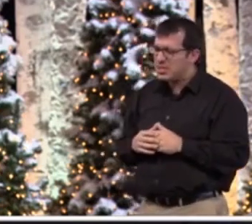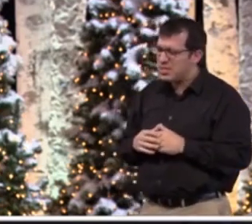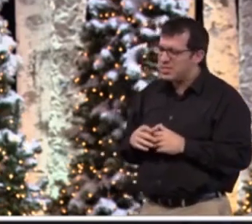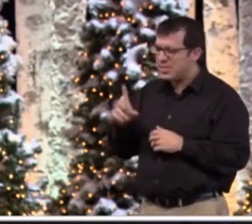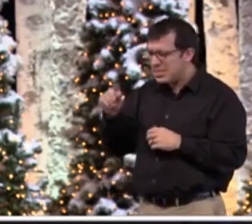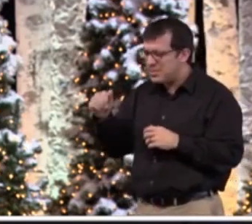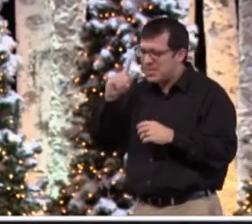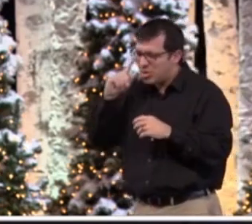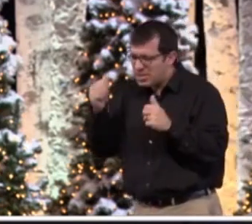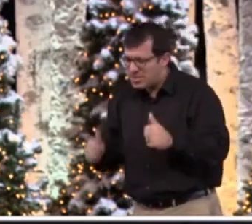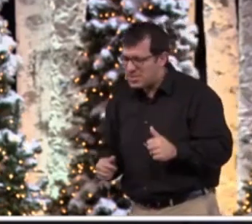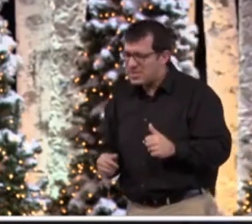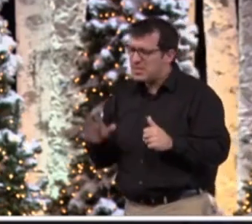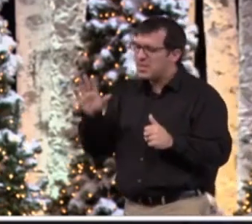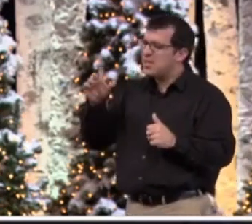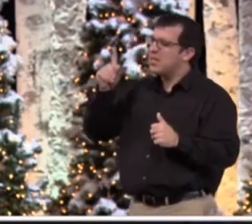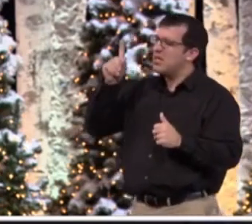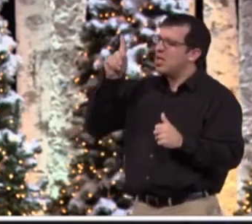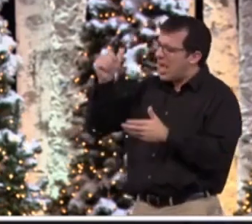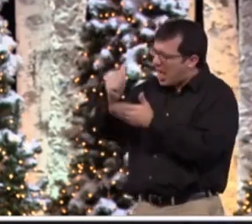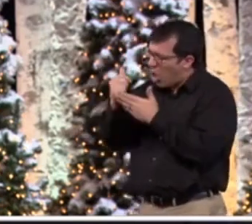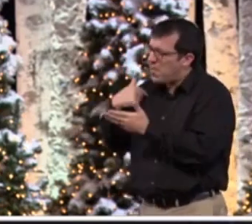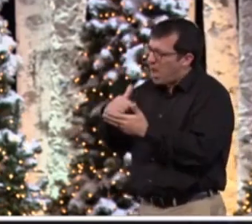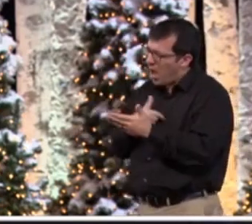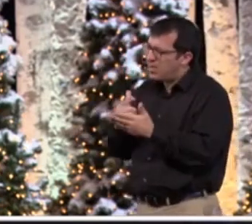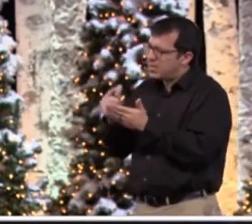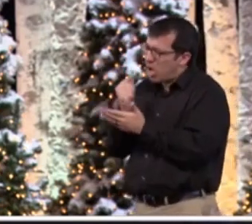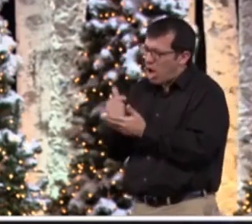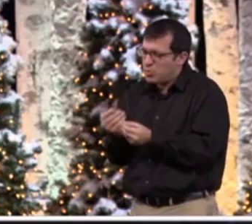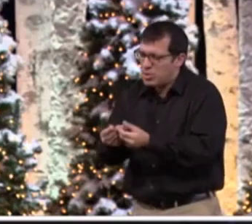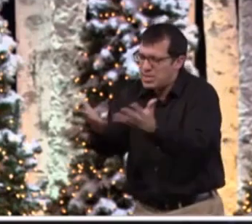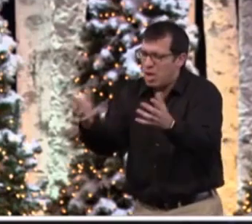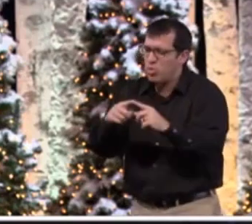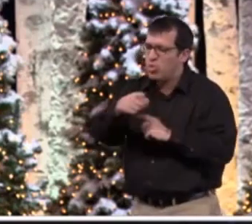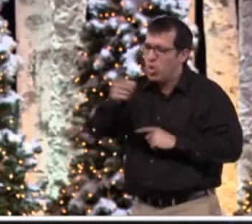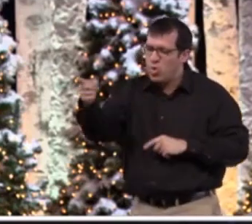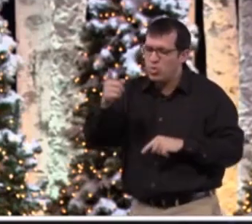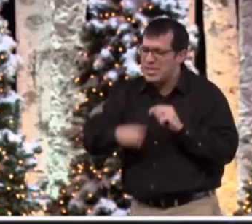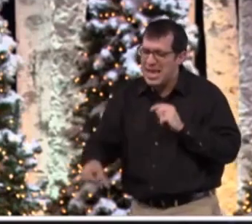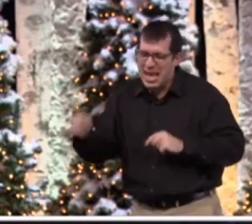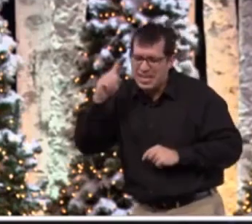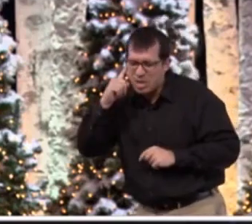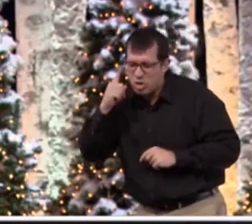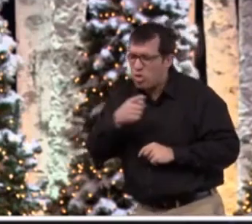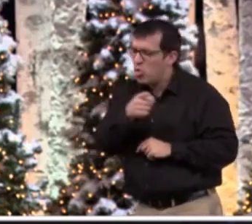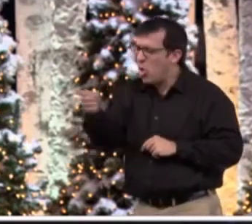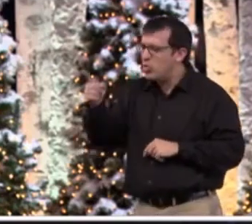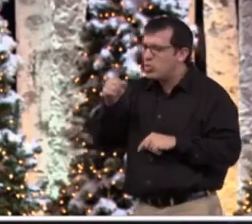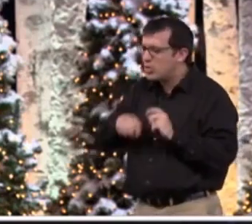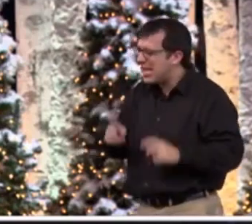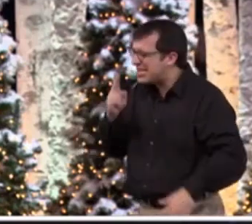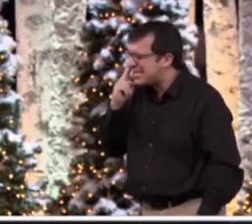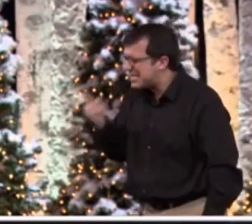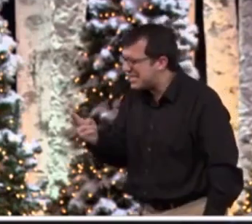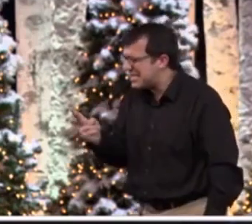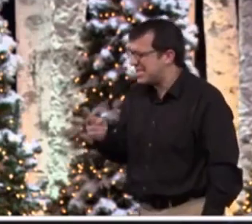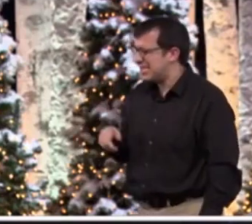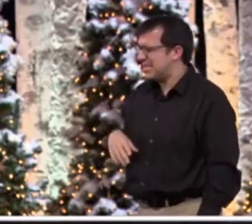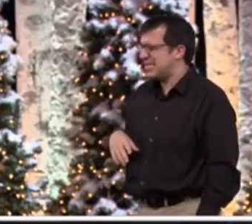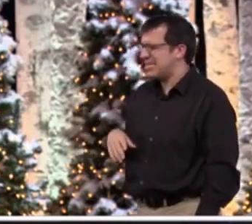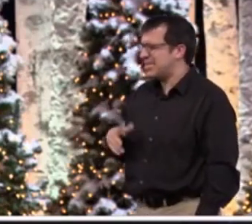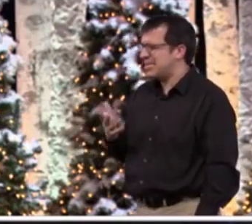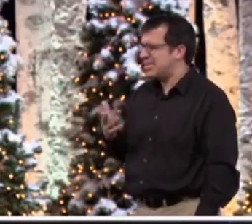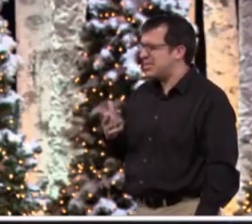समस्या भएकाहरूको बीचमा सुसमाचार पुर्याउने उहाँहरूको कोसिसका लागि प्रार्थना गर्छु। सुन्न नसक्नेहरूको